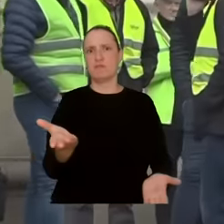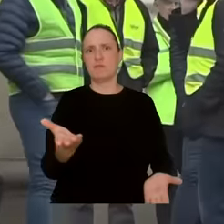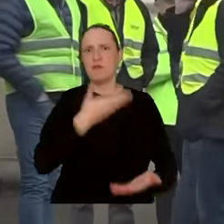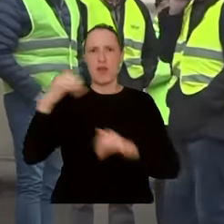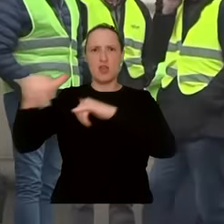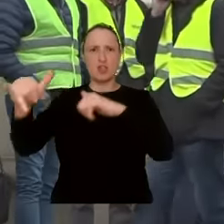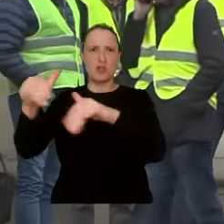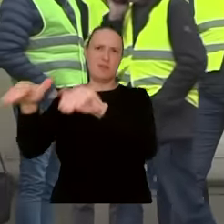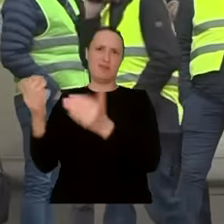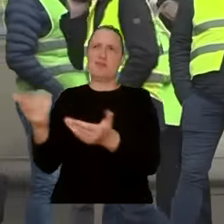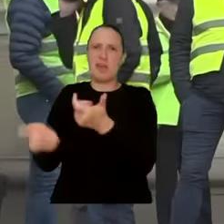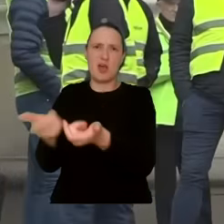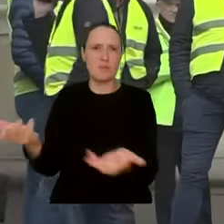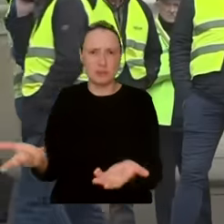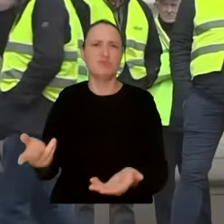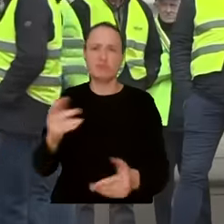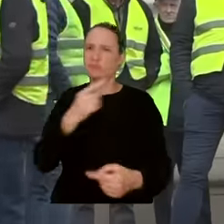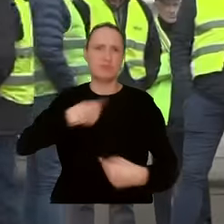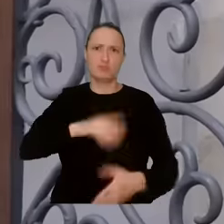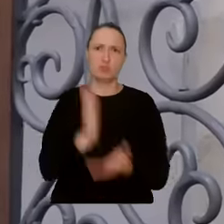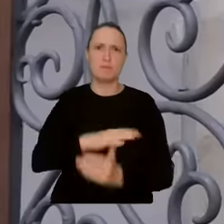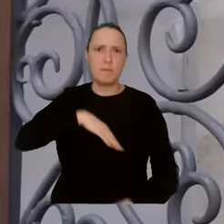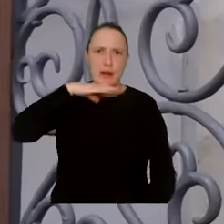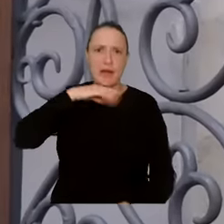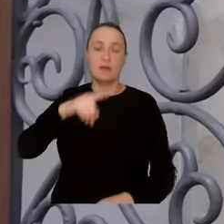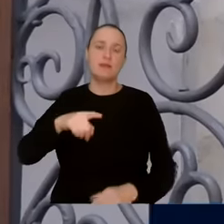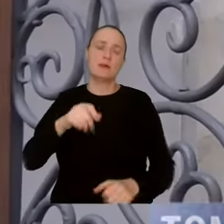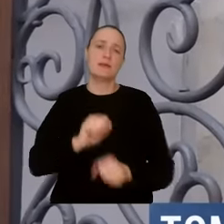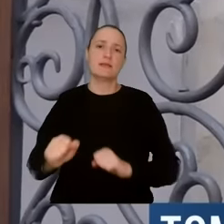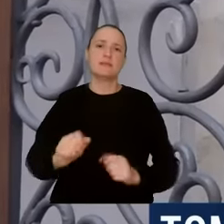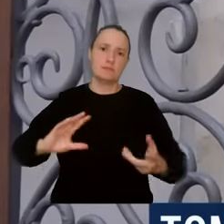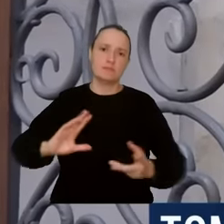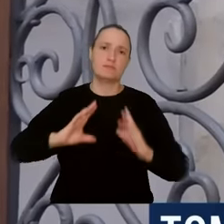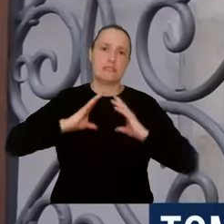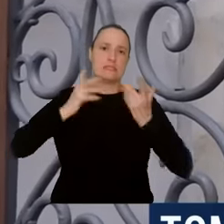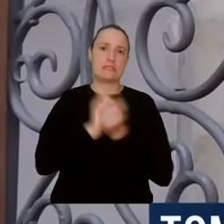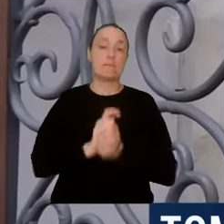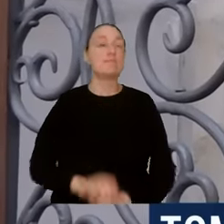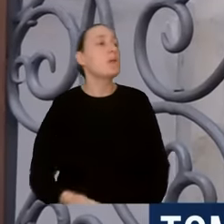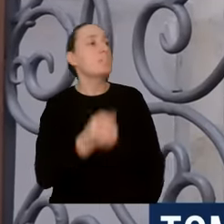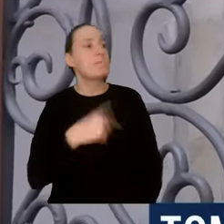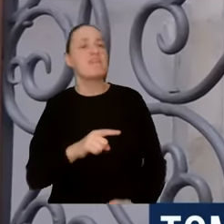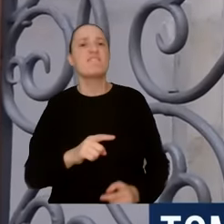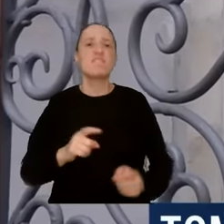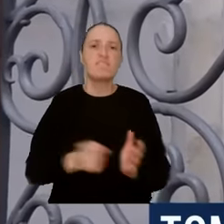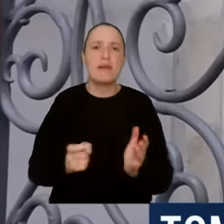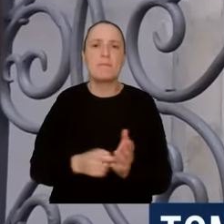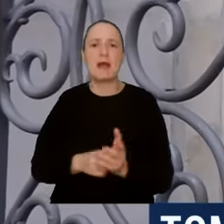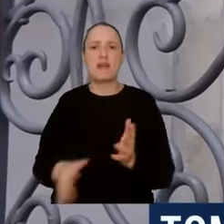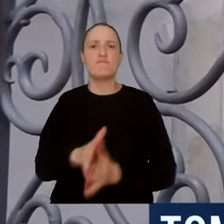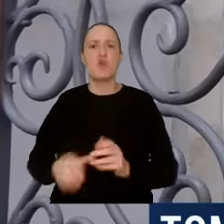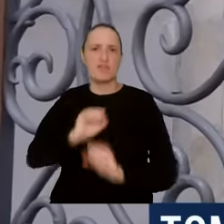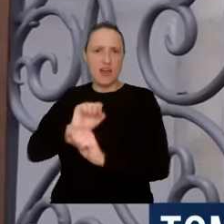władzy. W Ministerstwie Rolnictwa wciąż trwa strajk okupacyjny. Domagamy się tej tarczy wojennej, tych rekompensat, które